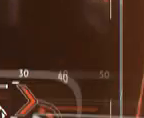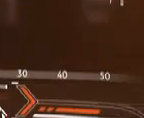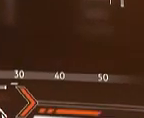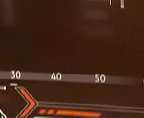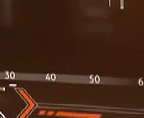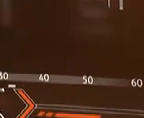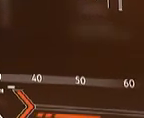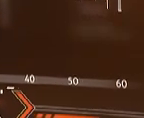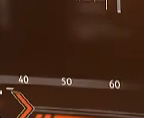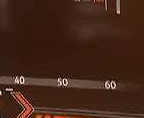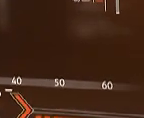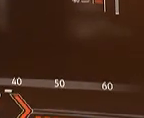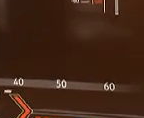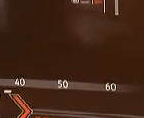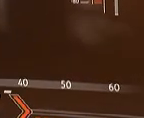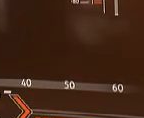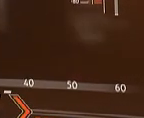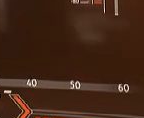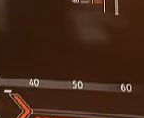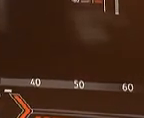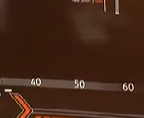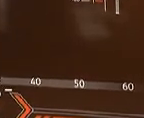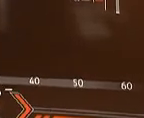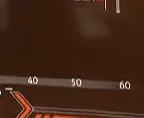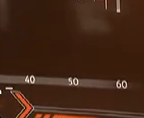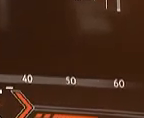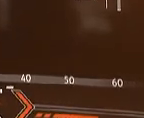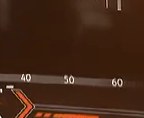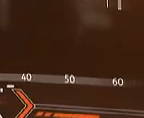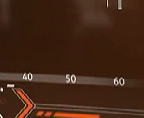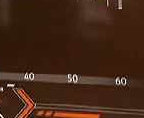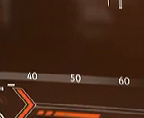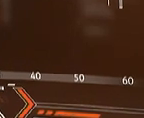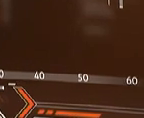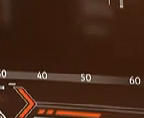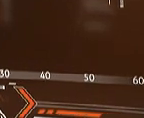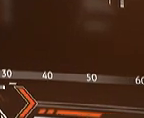berita wilayah setiap hari 5 petang pek dan